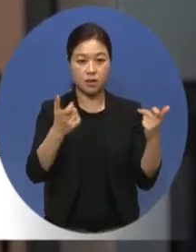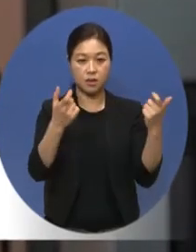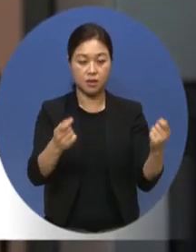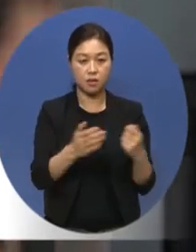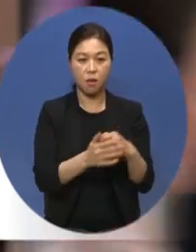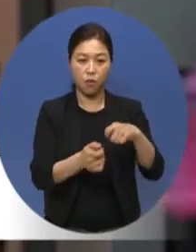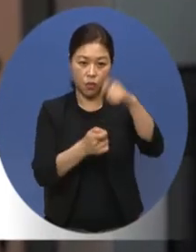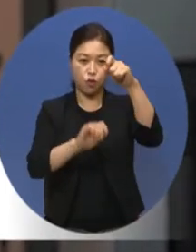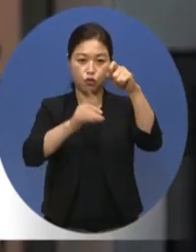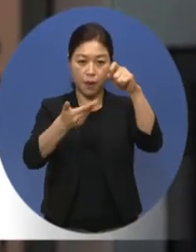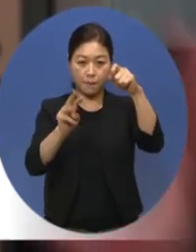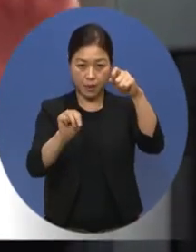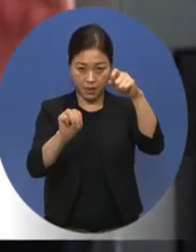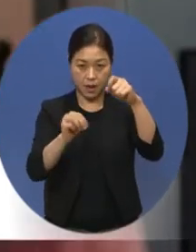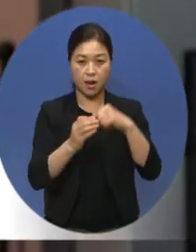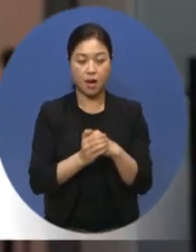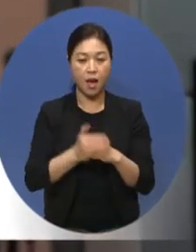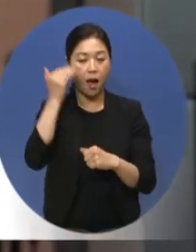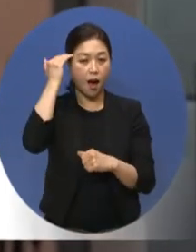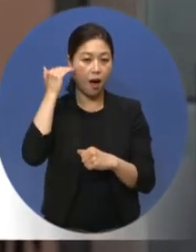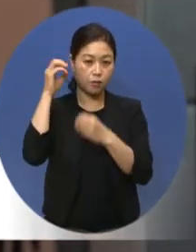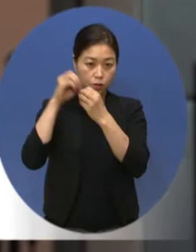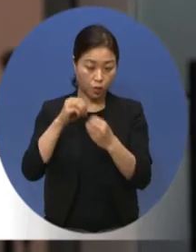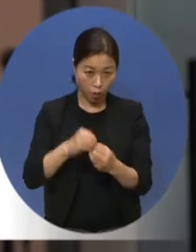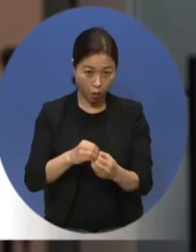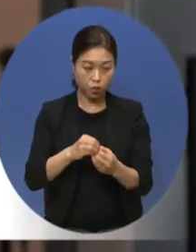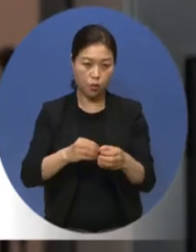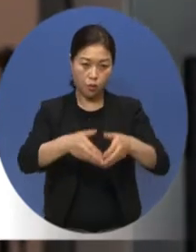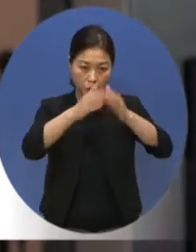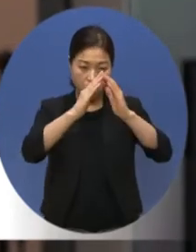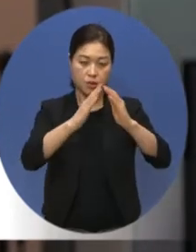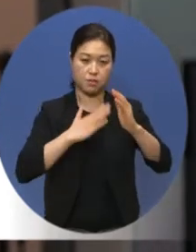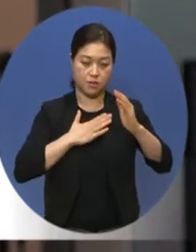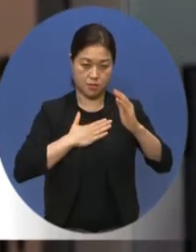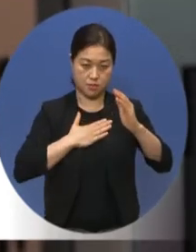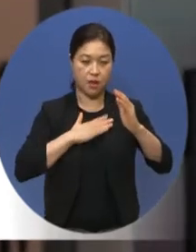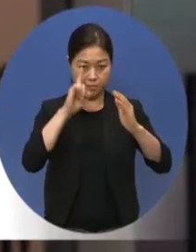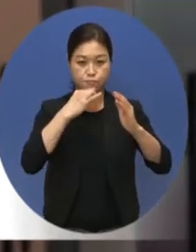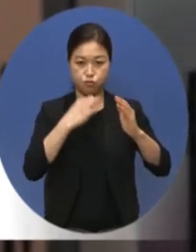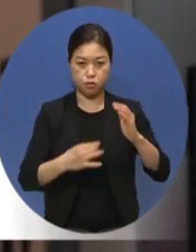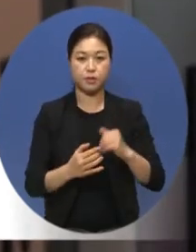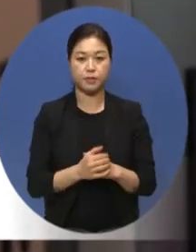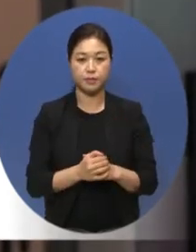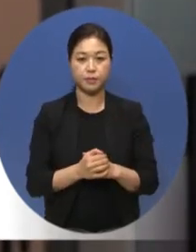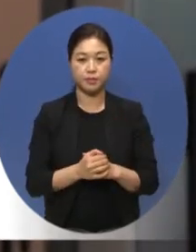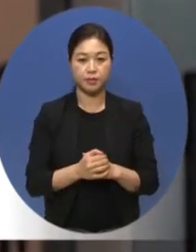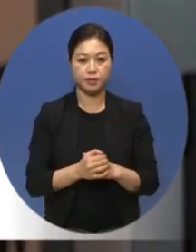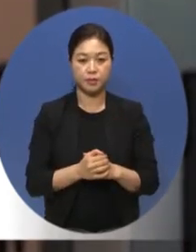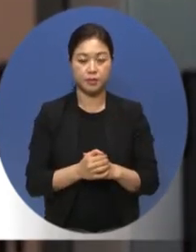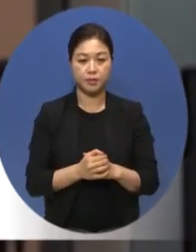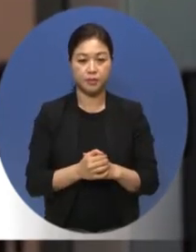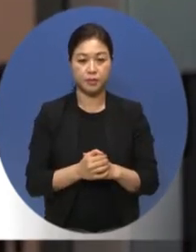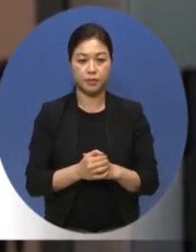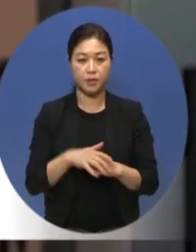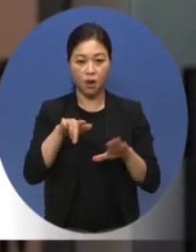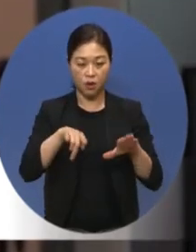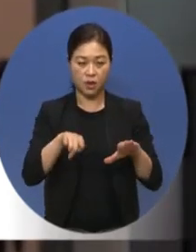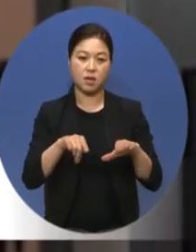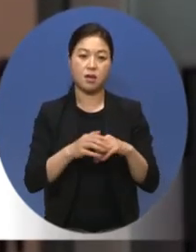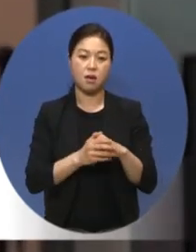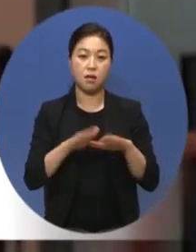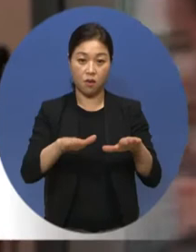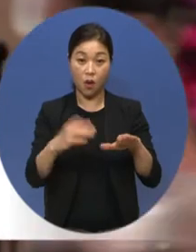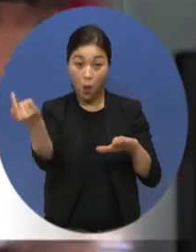900m고 처음으로 한옥을 이렇게 높이 진 데는 저희 집밖에 없습니다. 그래서 여러분들 이 도매산 골까지 오신